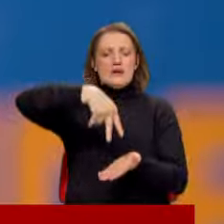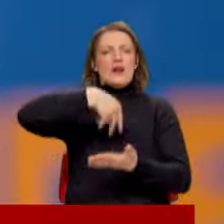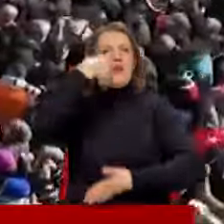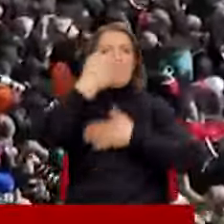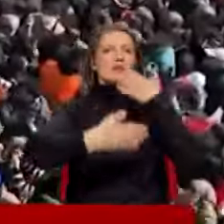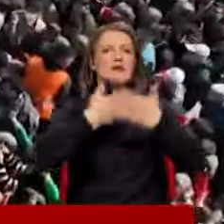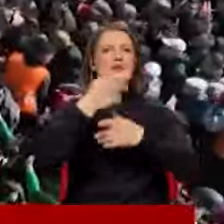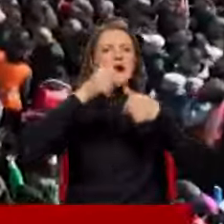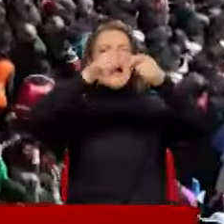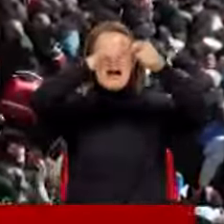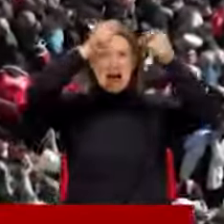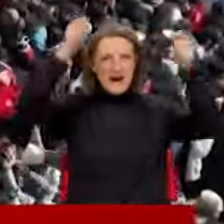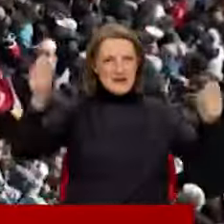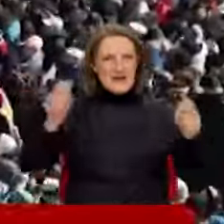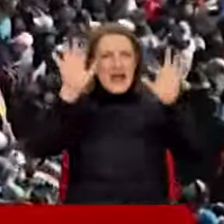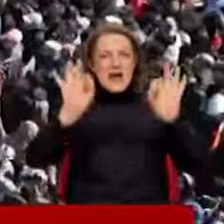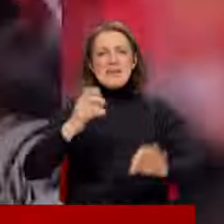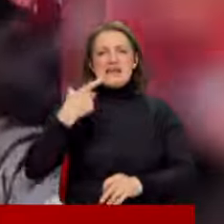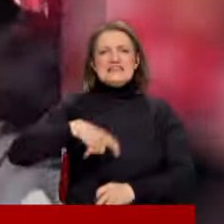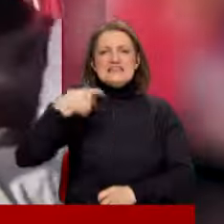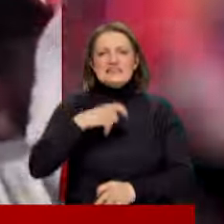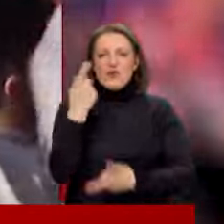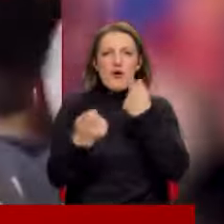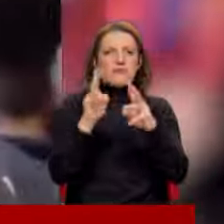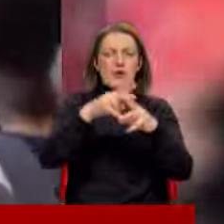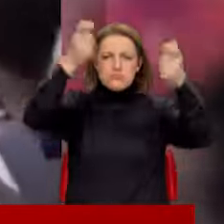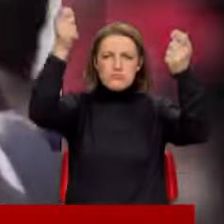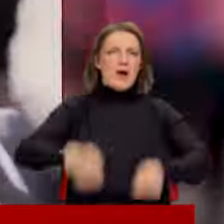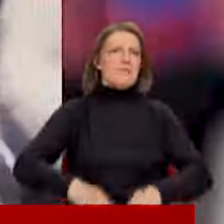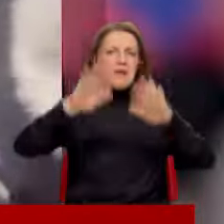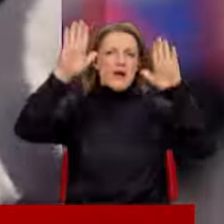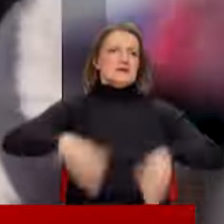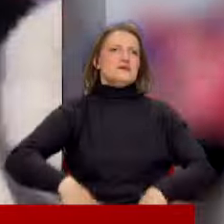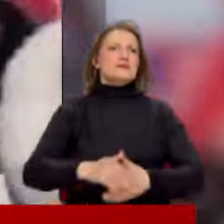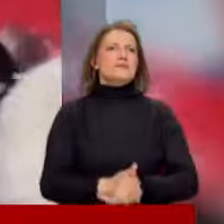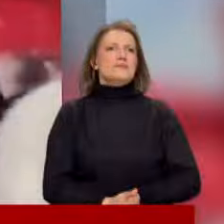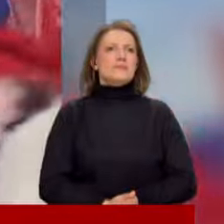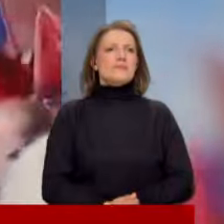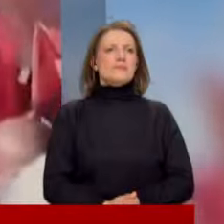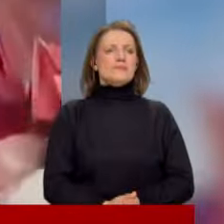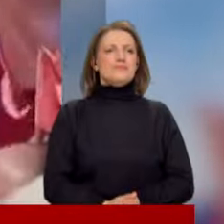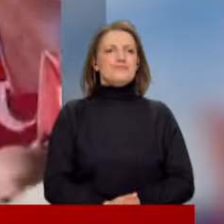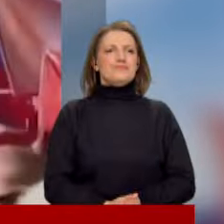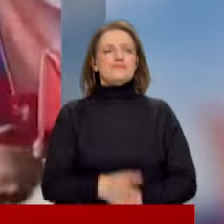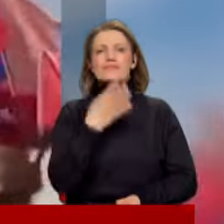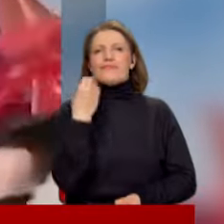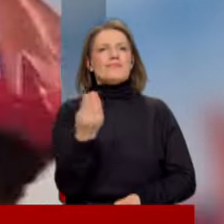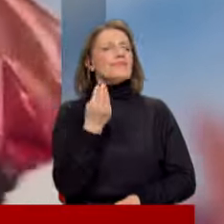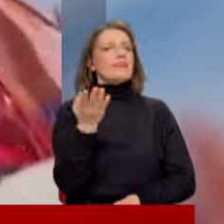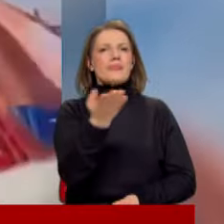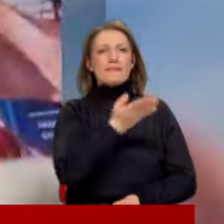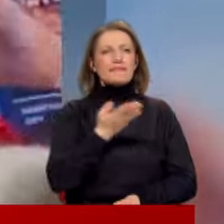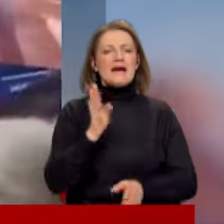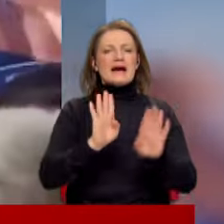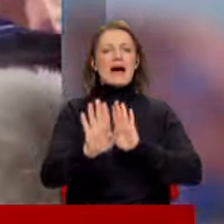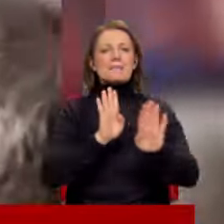sırada pankart açılır açılmaz sivil görevlilerin müdahalesiyle indirildi. Kadın kalın, gençler,